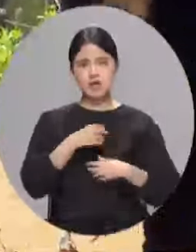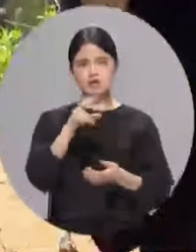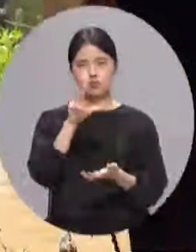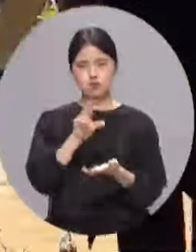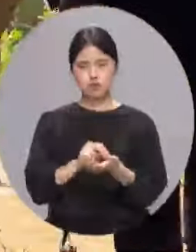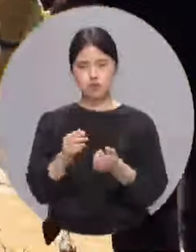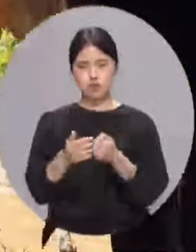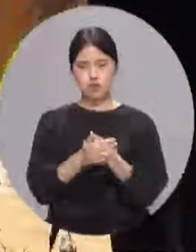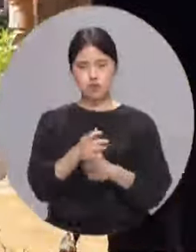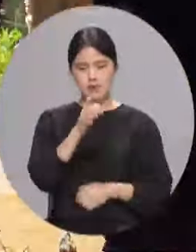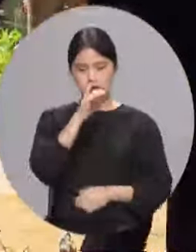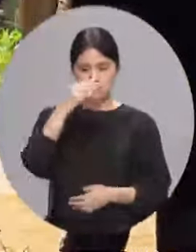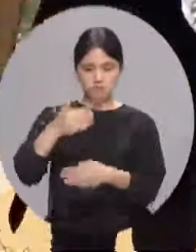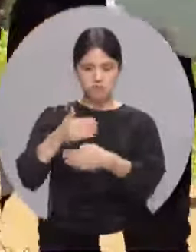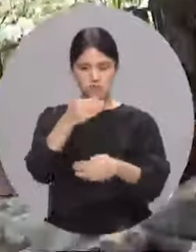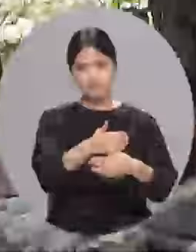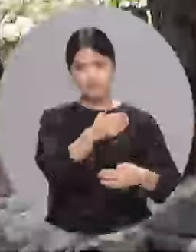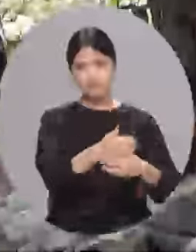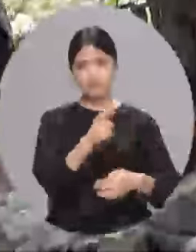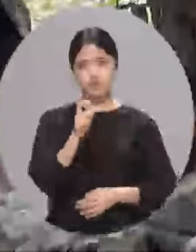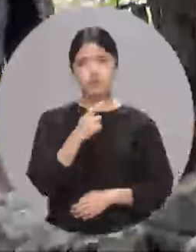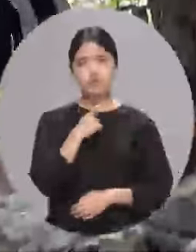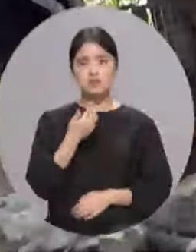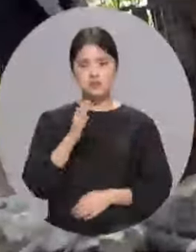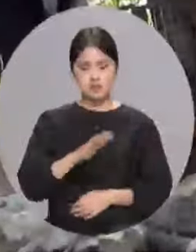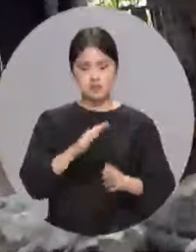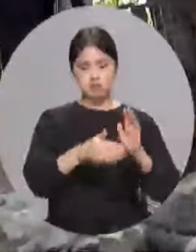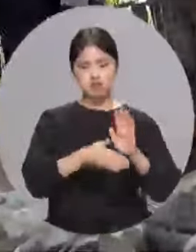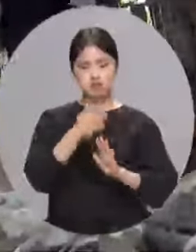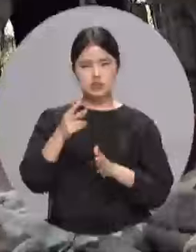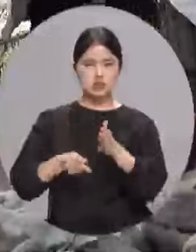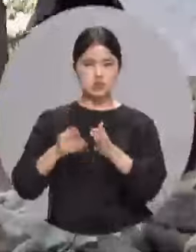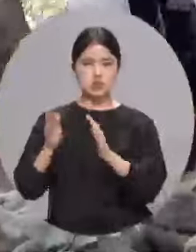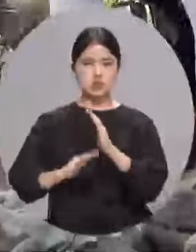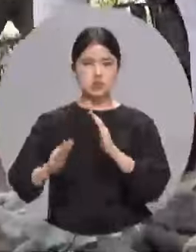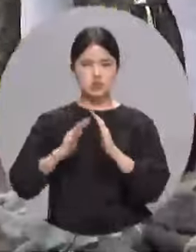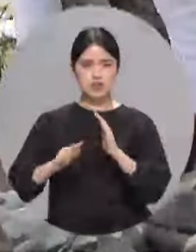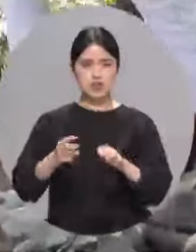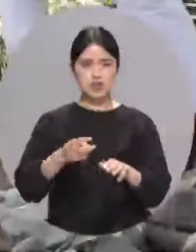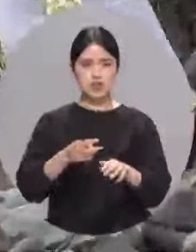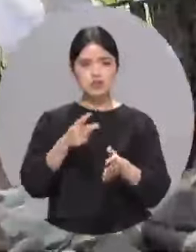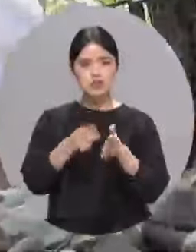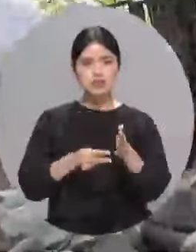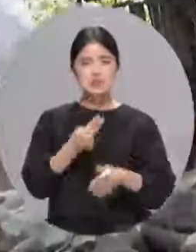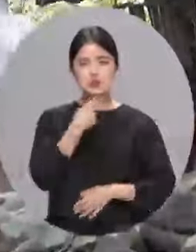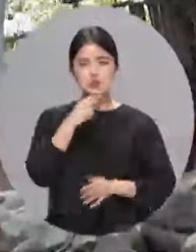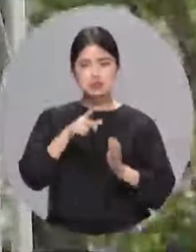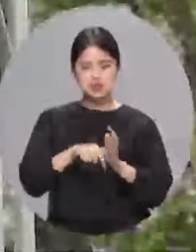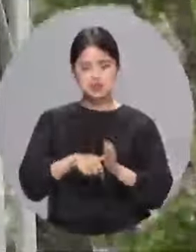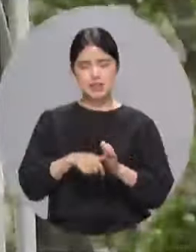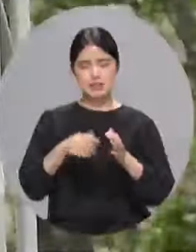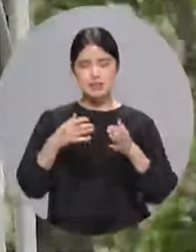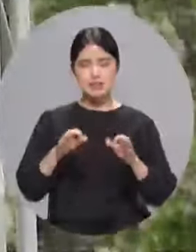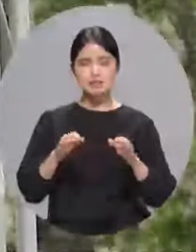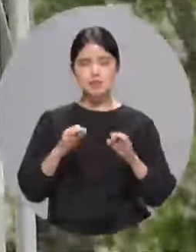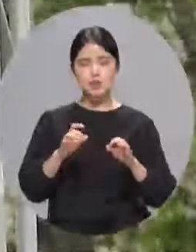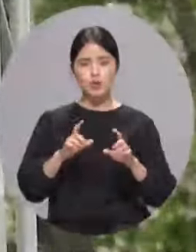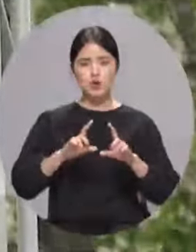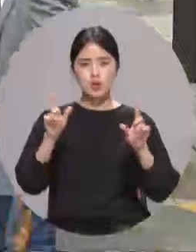점차 강화돼 왔는데 아예 전주시와 철도공사가 기차가 다니지 않는 시간대인 금요일 오후와 주말에만